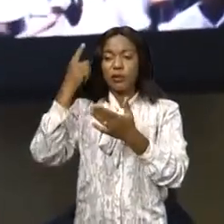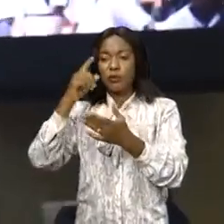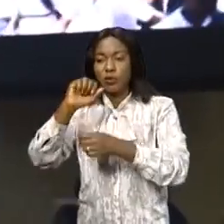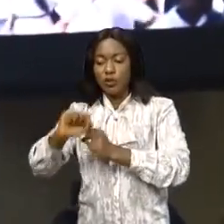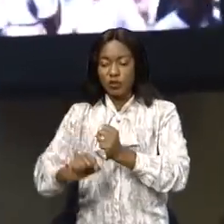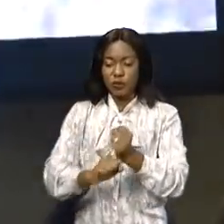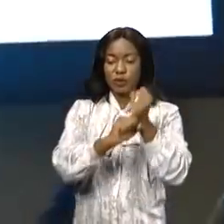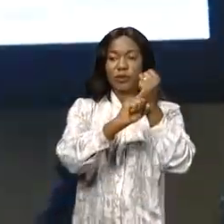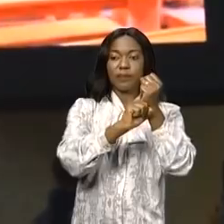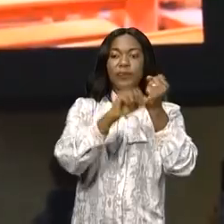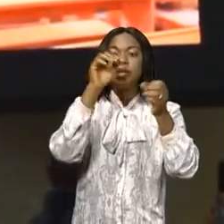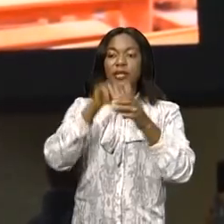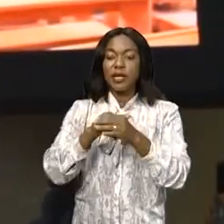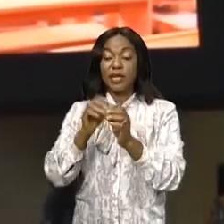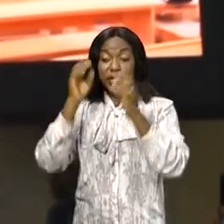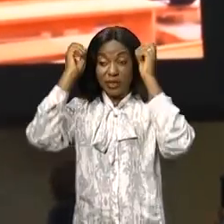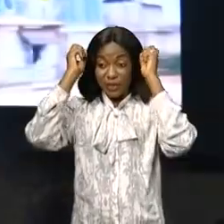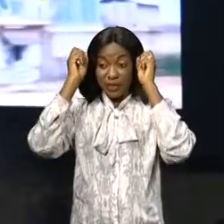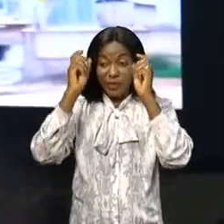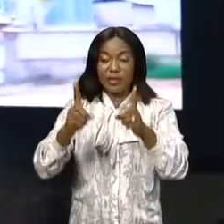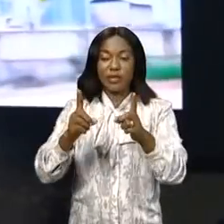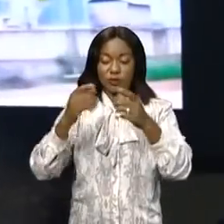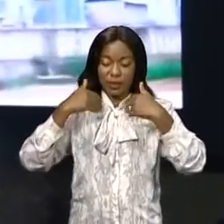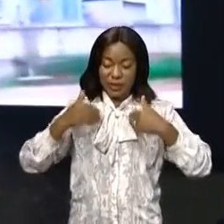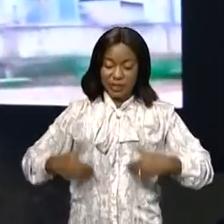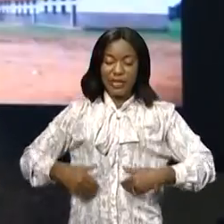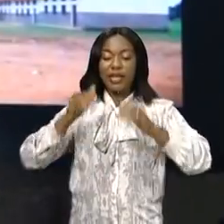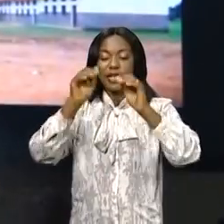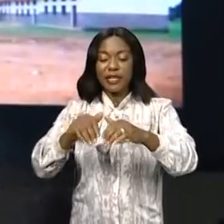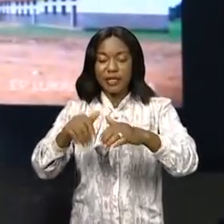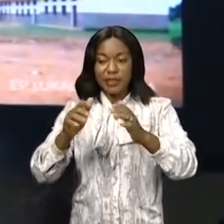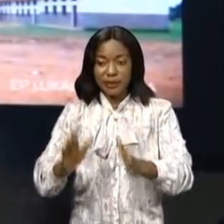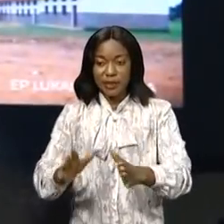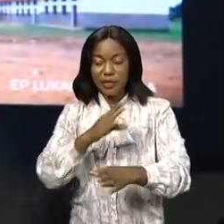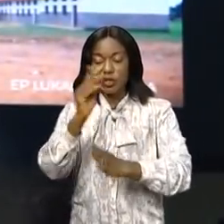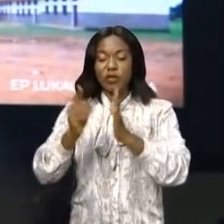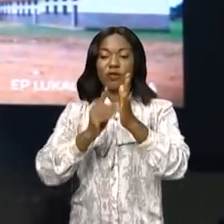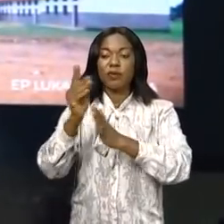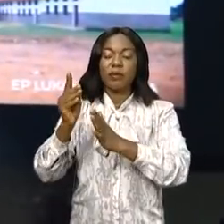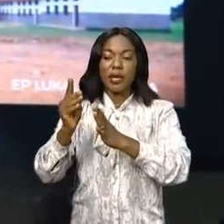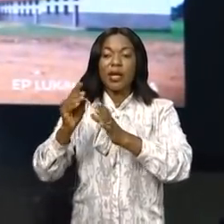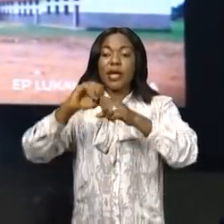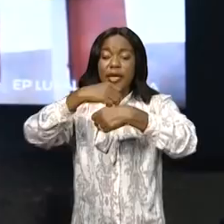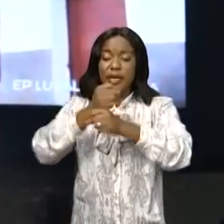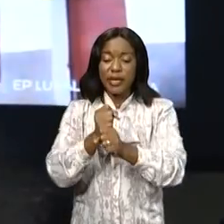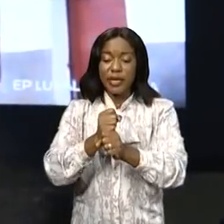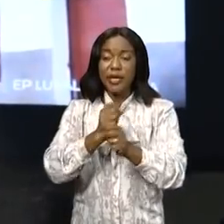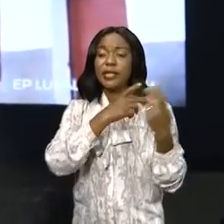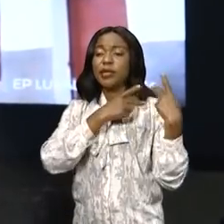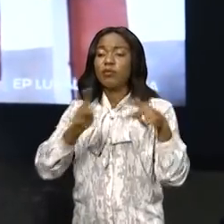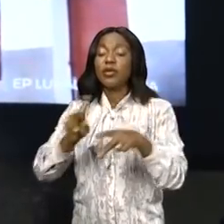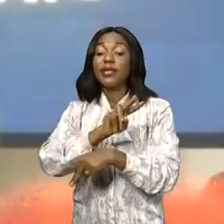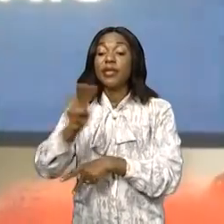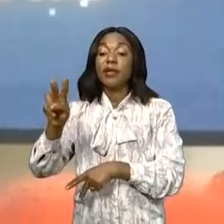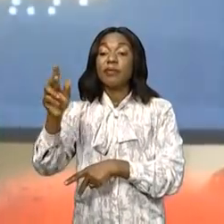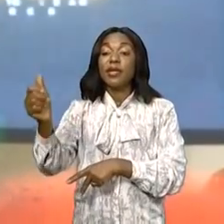spécifiquement dans les secteurs de l'éducation, la santé, l'agriculture et le développement rural. Créé depuis 2001, en